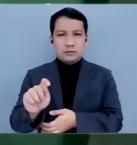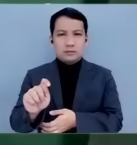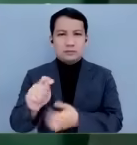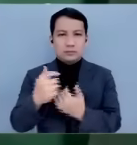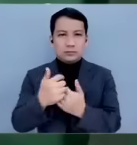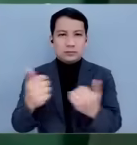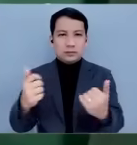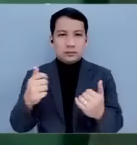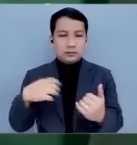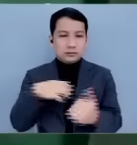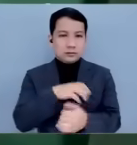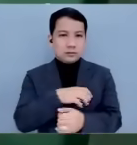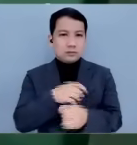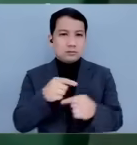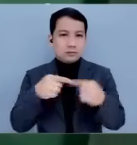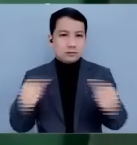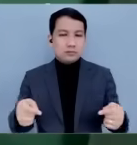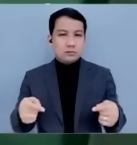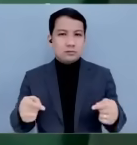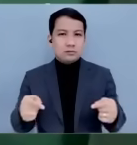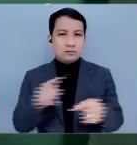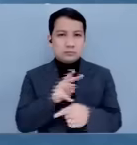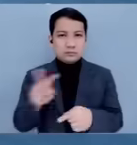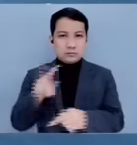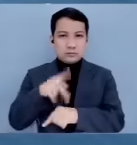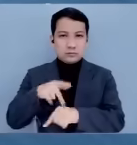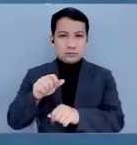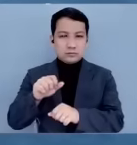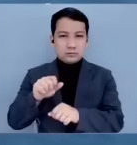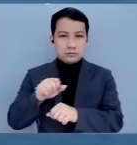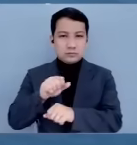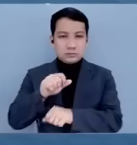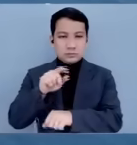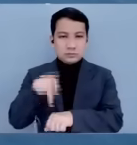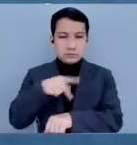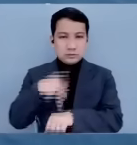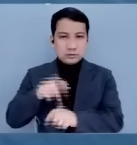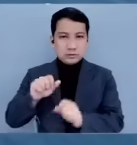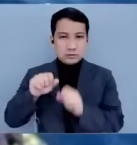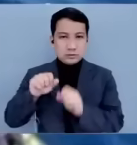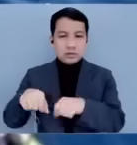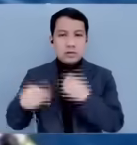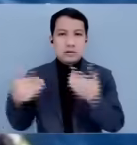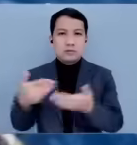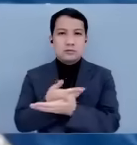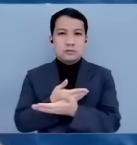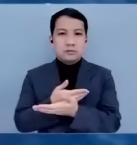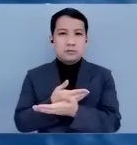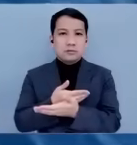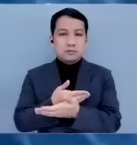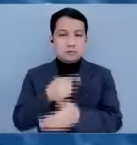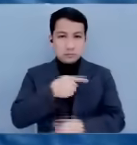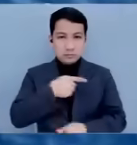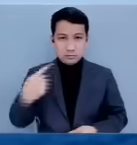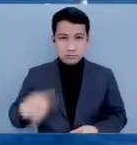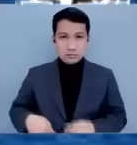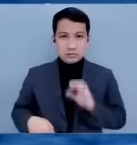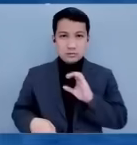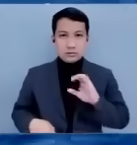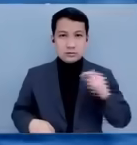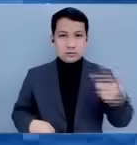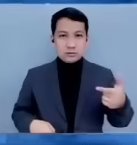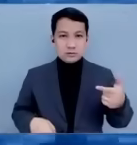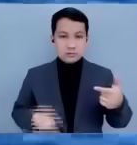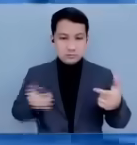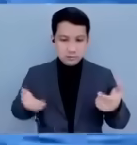banta sa soberanya ng Pilipinas sa West Philippine Sea. Kasunod ito ng panibagong pagtatangka ng China Coast Guard na harangin ang